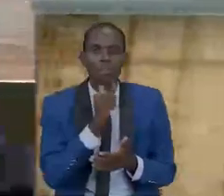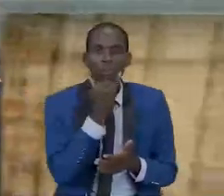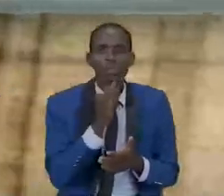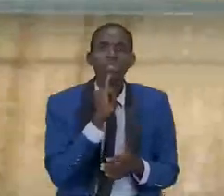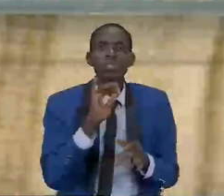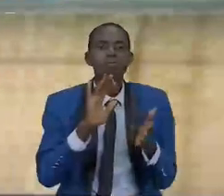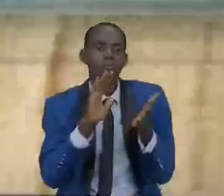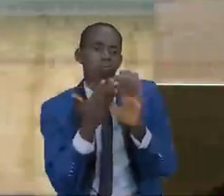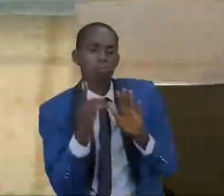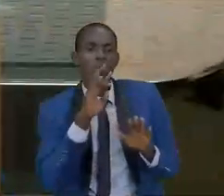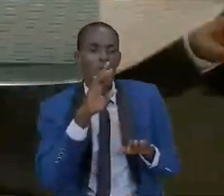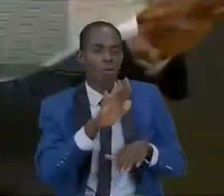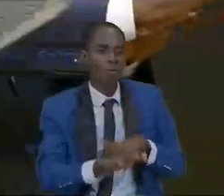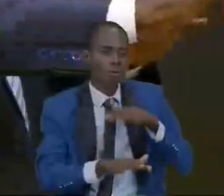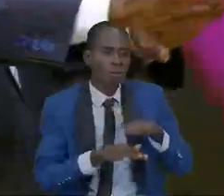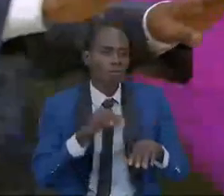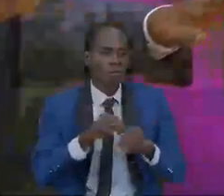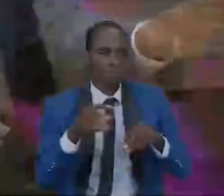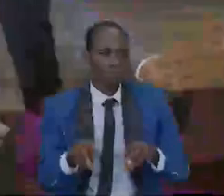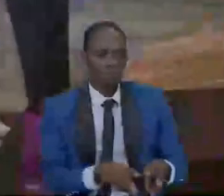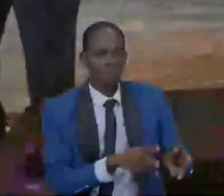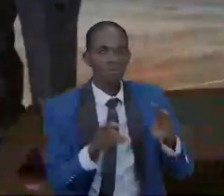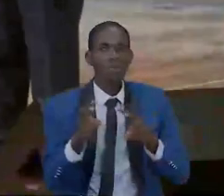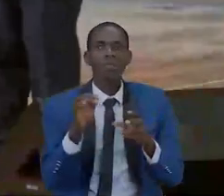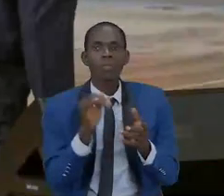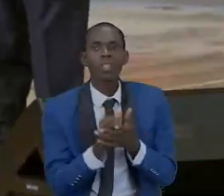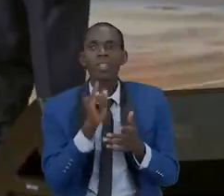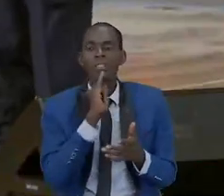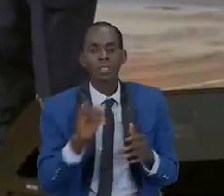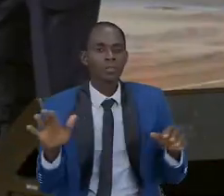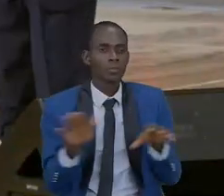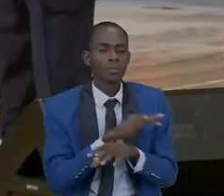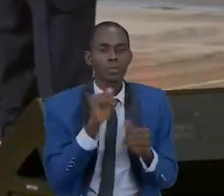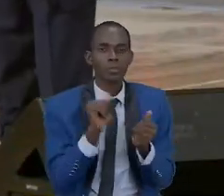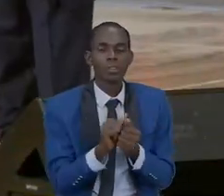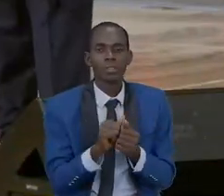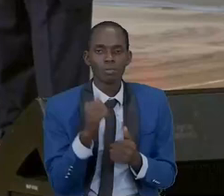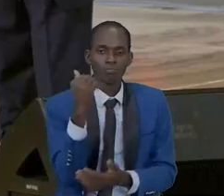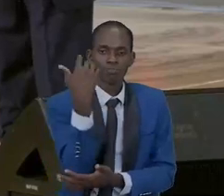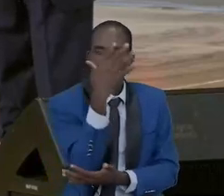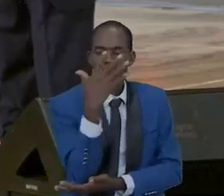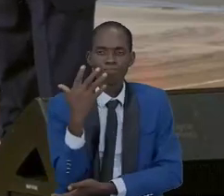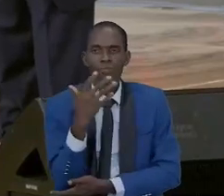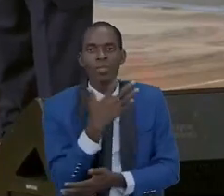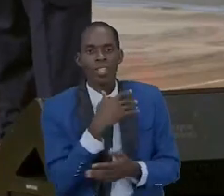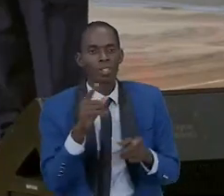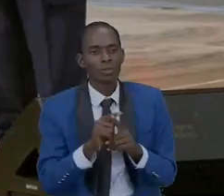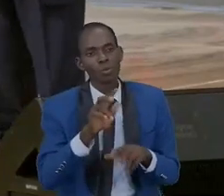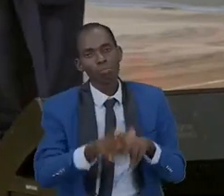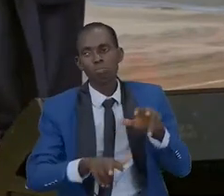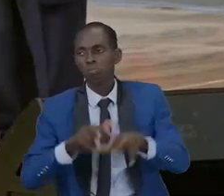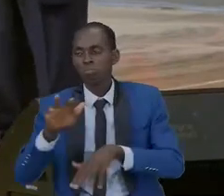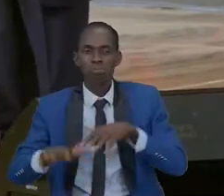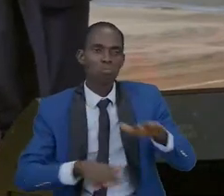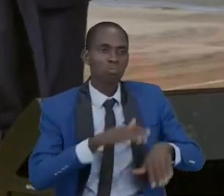marchez sur un chemin et un chemin rempli des œuvres des herbes quand